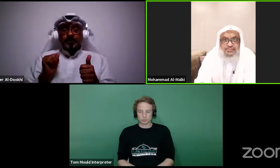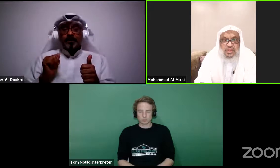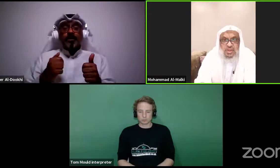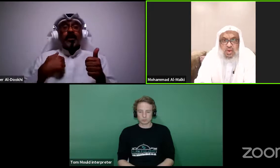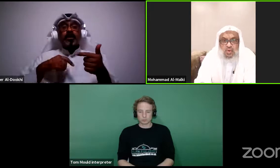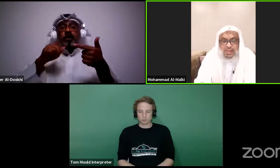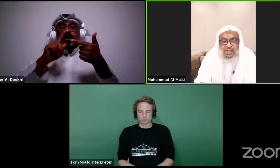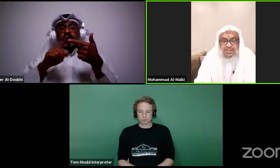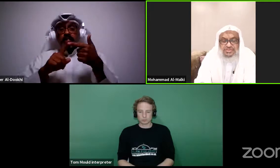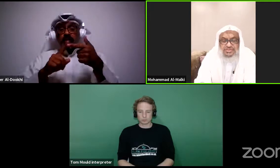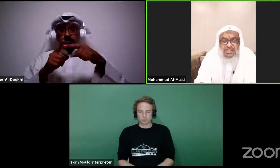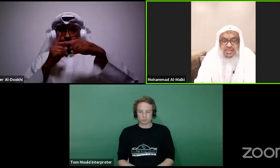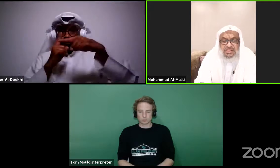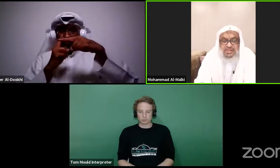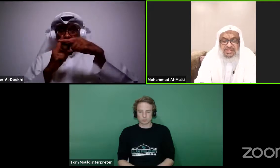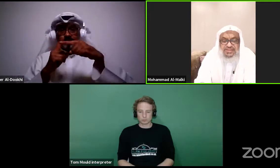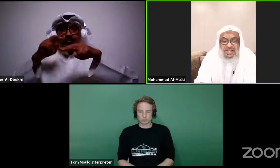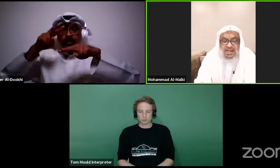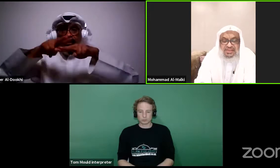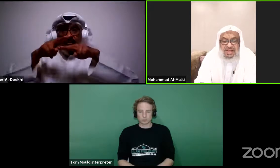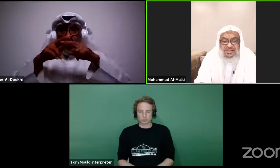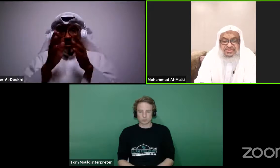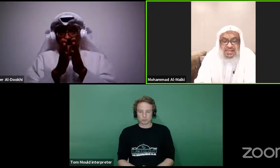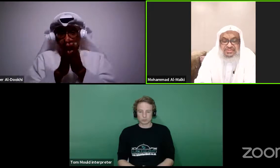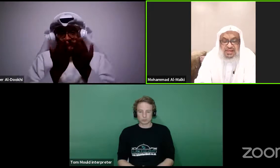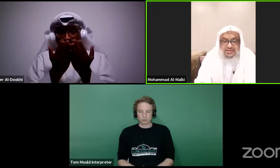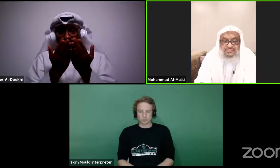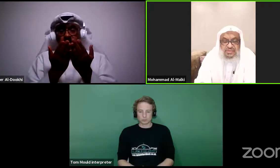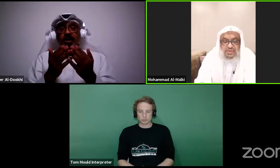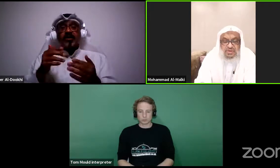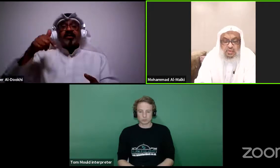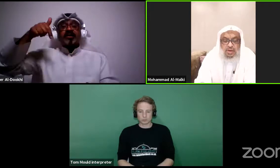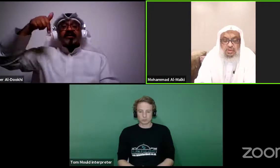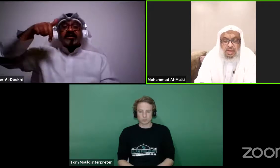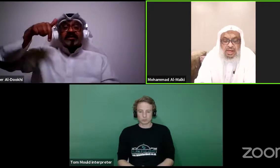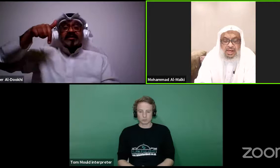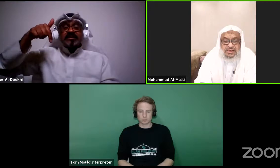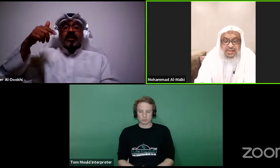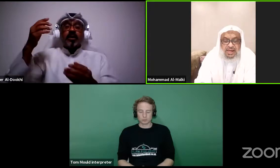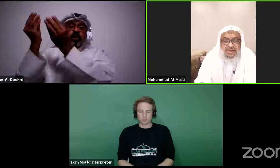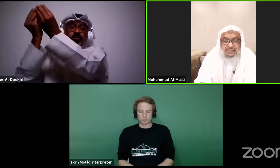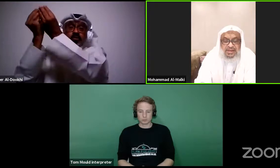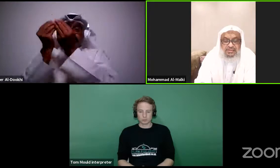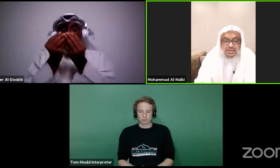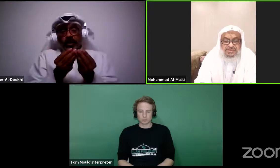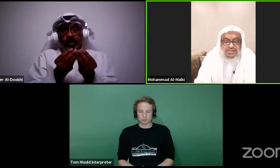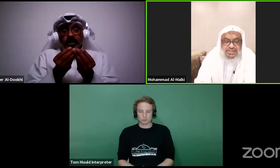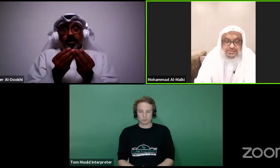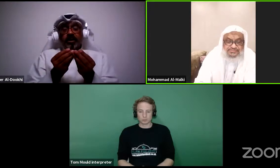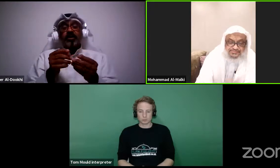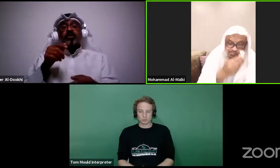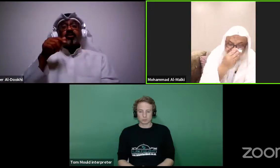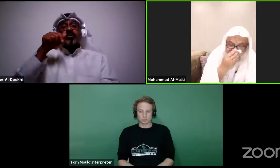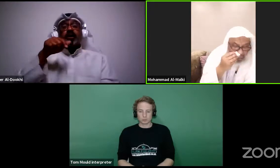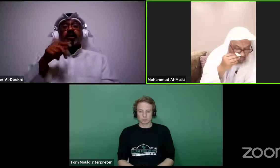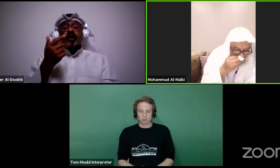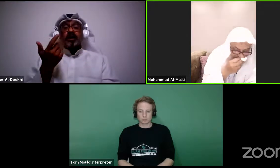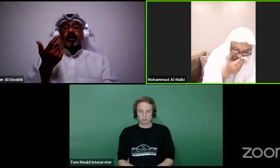منه، والإنجيل ل13، والقرآن ل24.